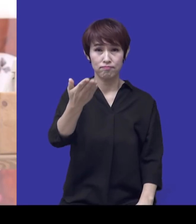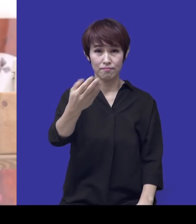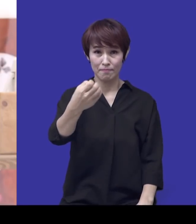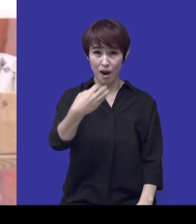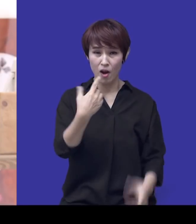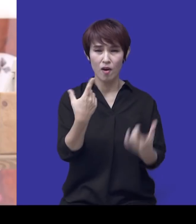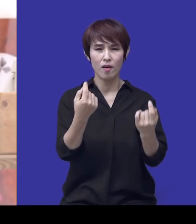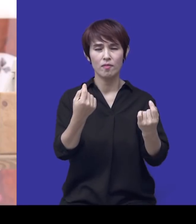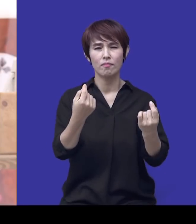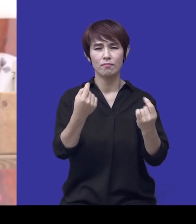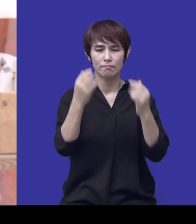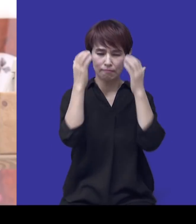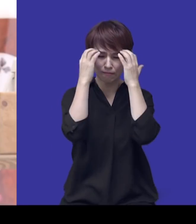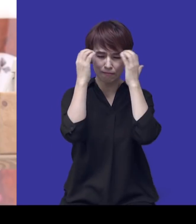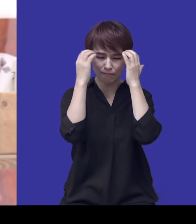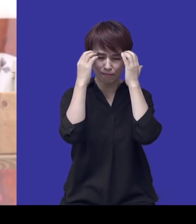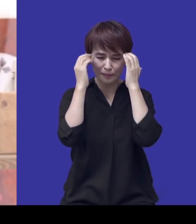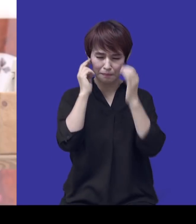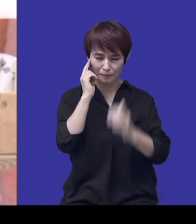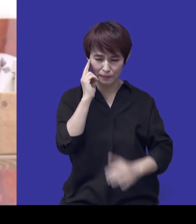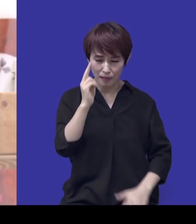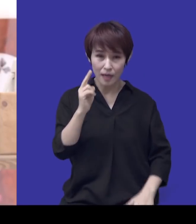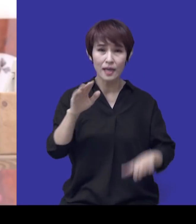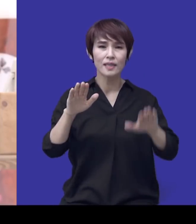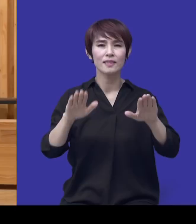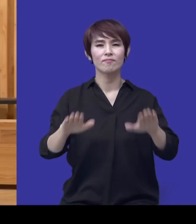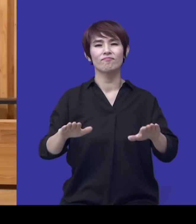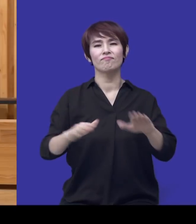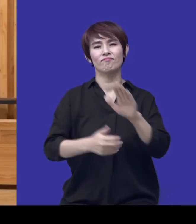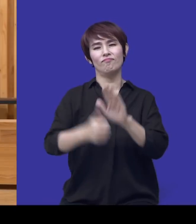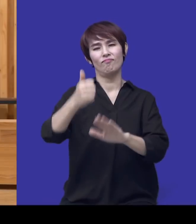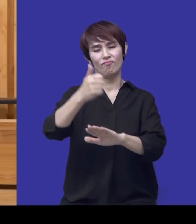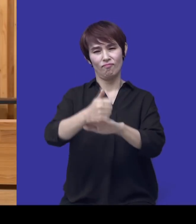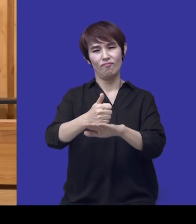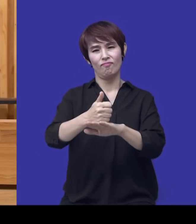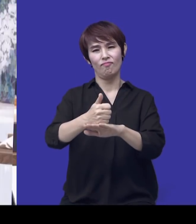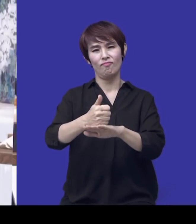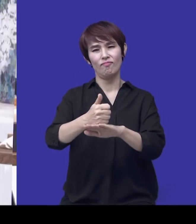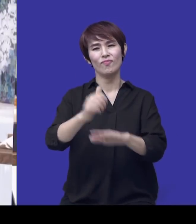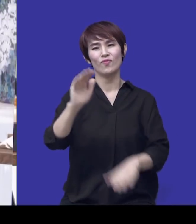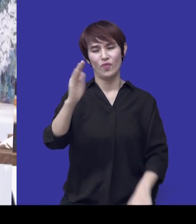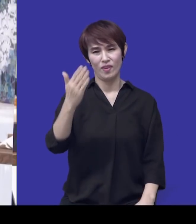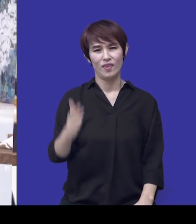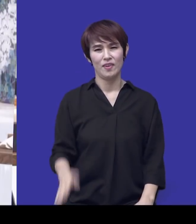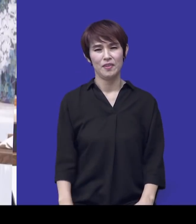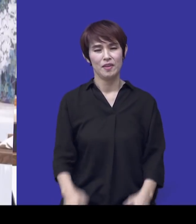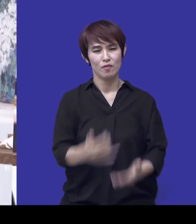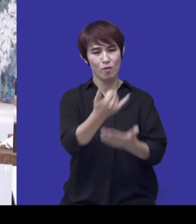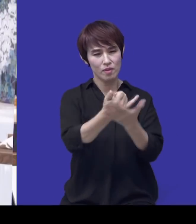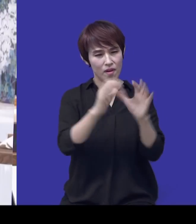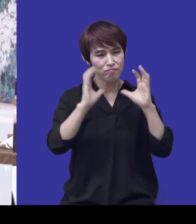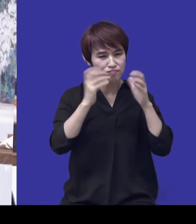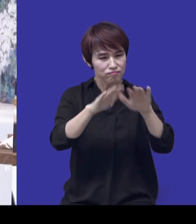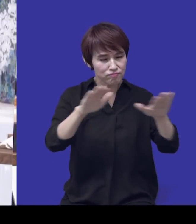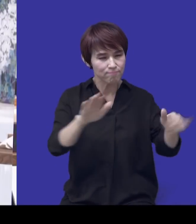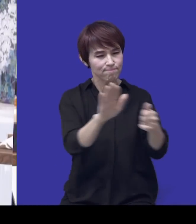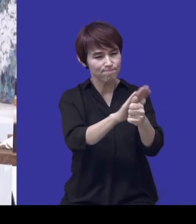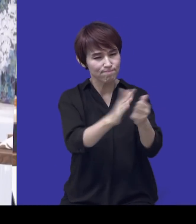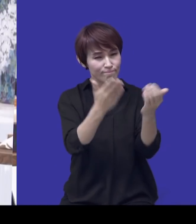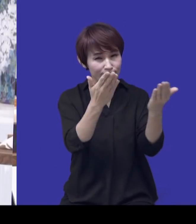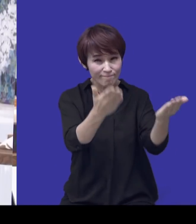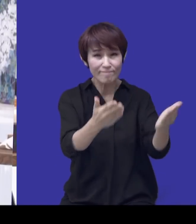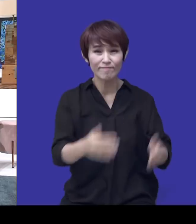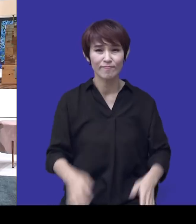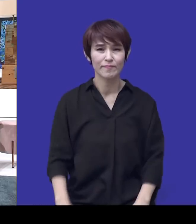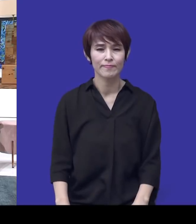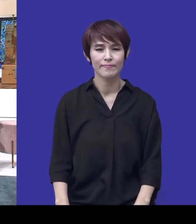말씀하신 광야 같은 그 시간을 통해서 지금의 또 대표님이 있는 거고 맞습니다. 그리고 또 힘들어하는 아이들도 바라보게 되는 거고 네. 그렇게 계속